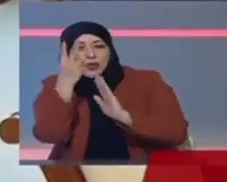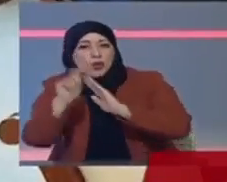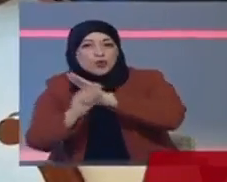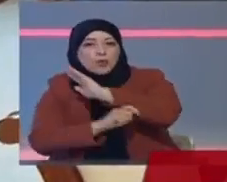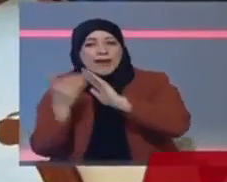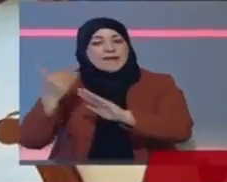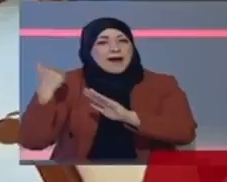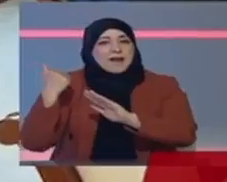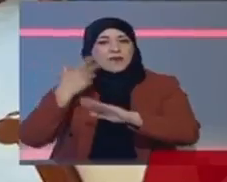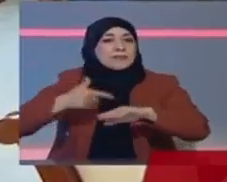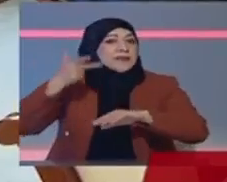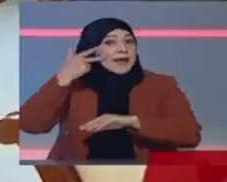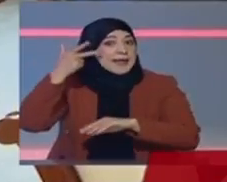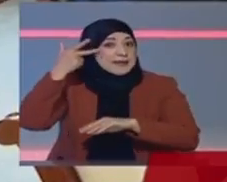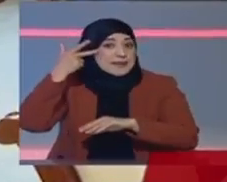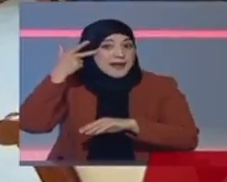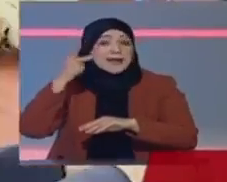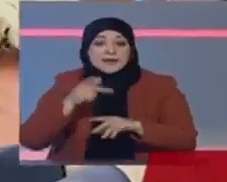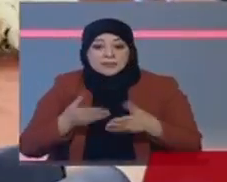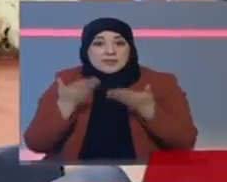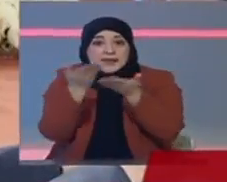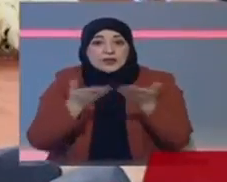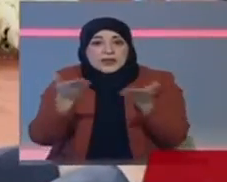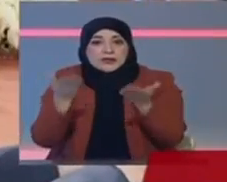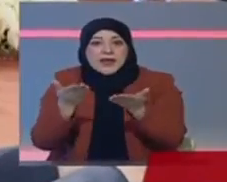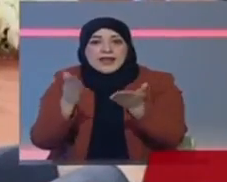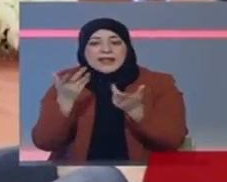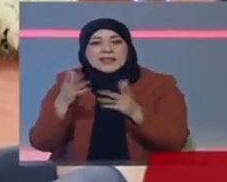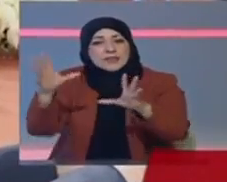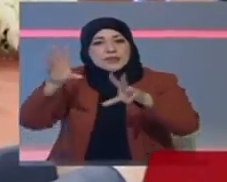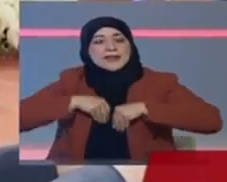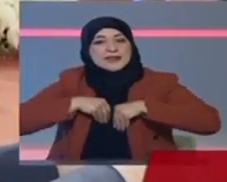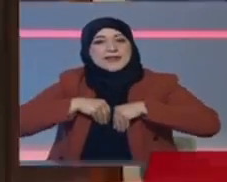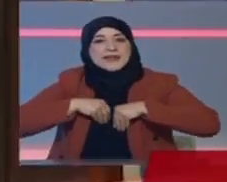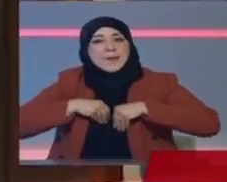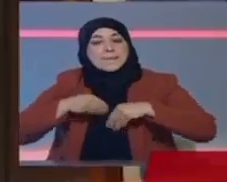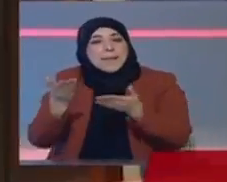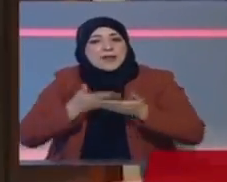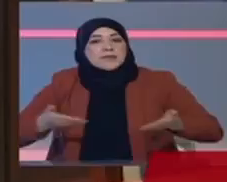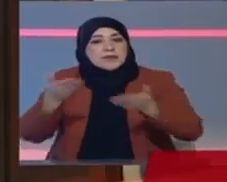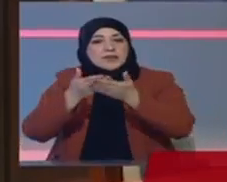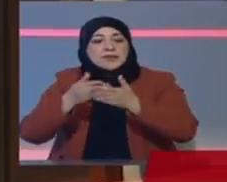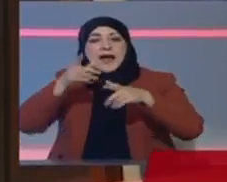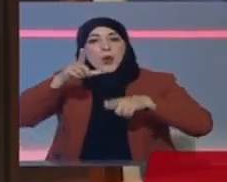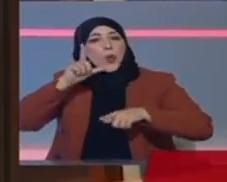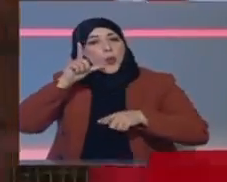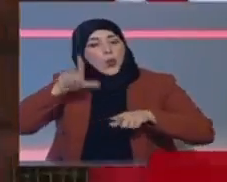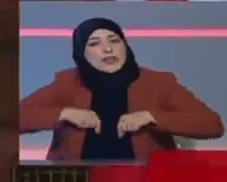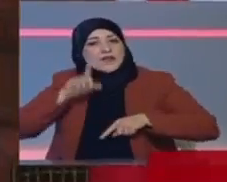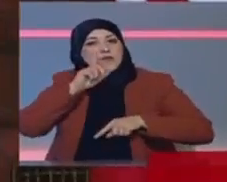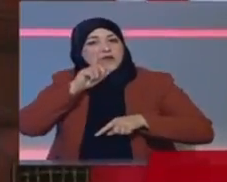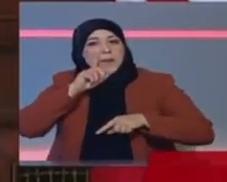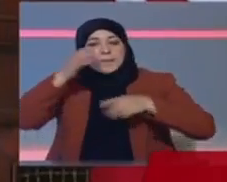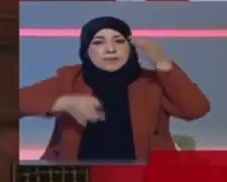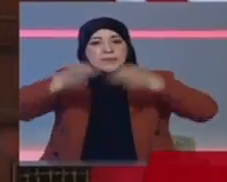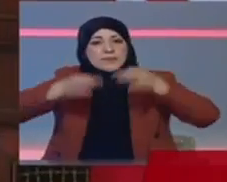وافادت رئاسه الجمهوريه بان ذلك جاء لدى استقبال رئيس الدوله بقصر قرطاج وزيره العدل ثري يجري بي واعضاء لجنه العفو